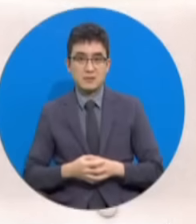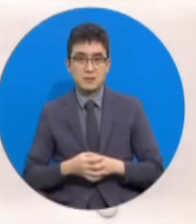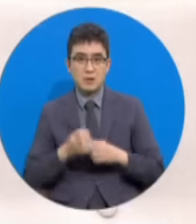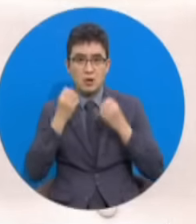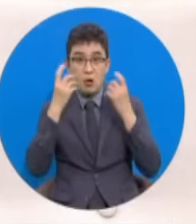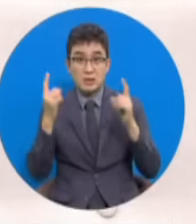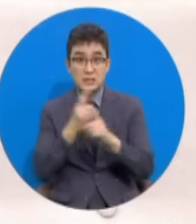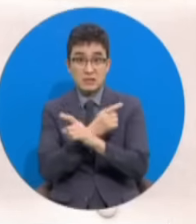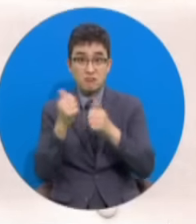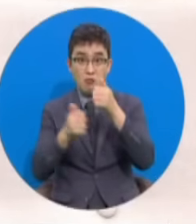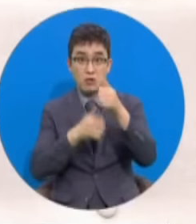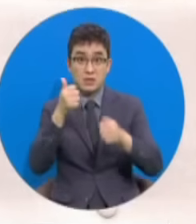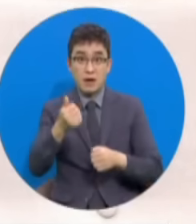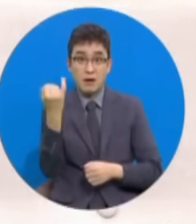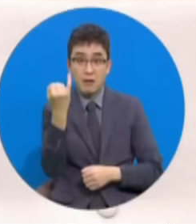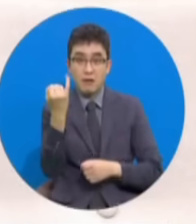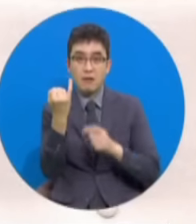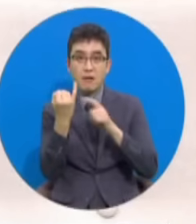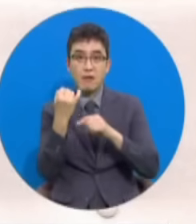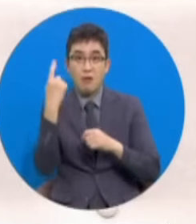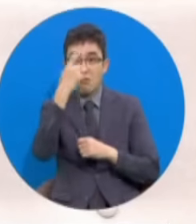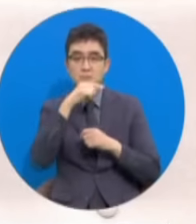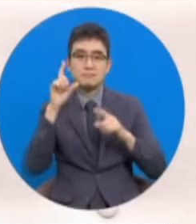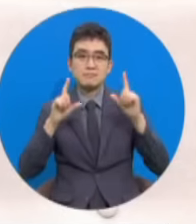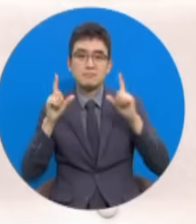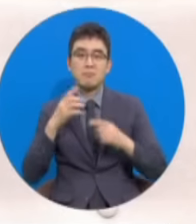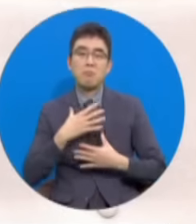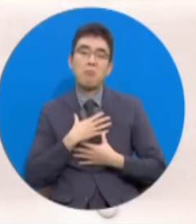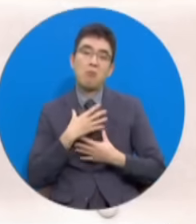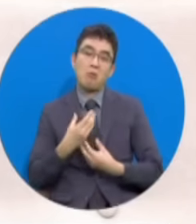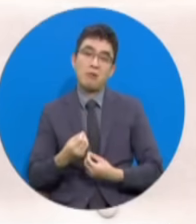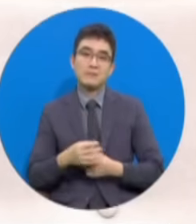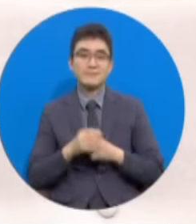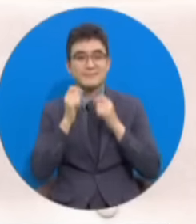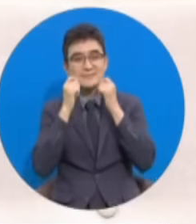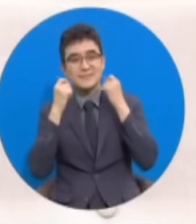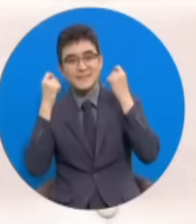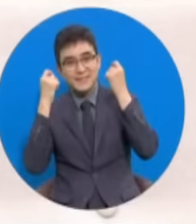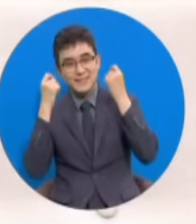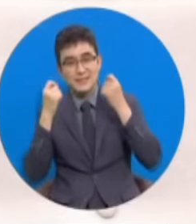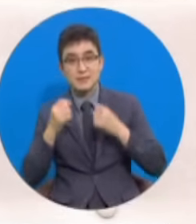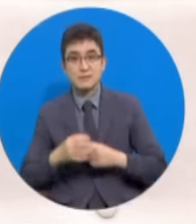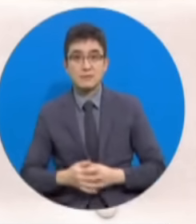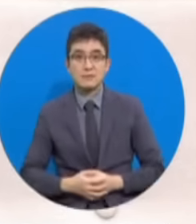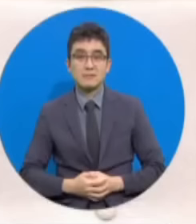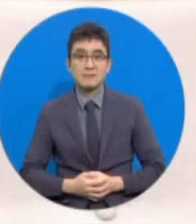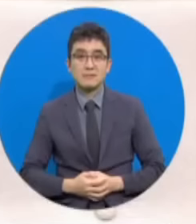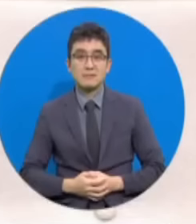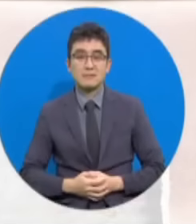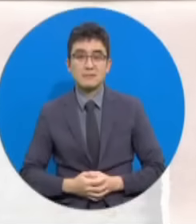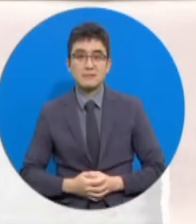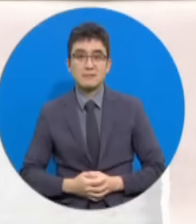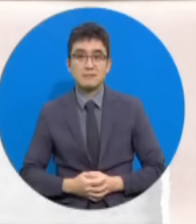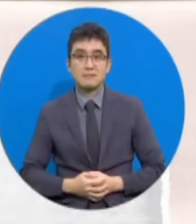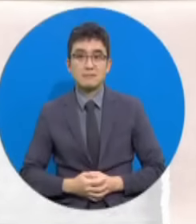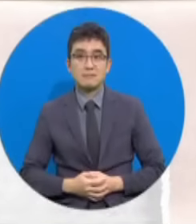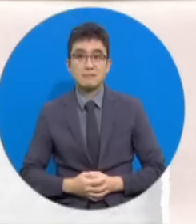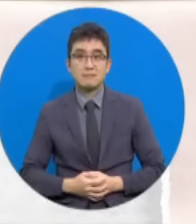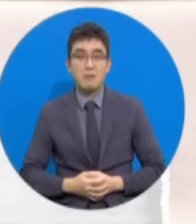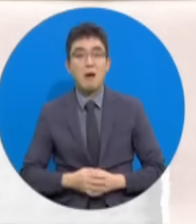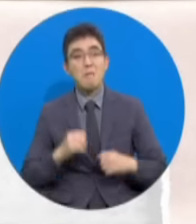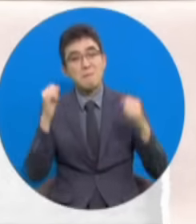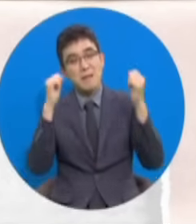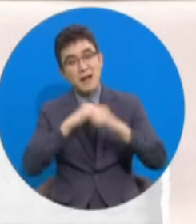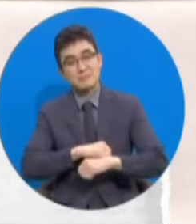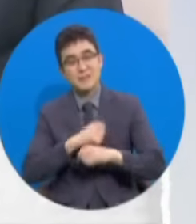너무 평온하다. 아, 망한다는 얘기하면서도 평온하다. 네, 그냥 싱글싱글 웃으면서 뭐 망합니다